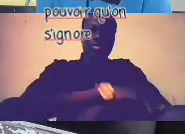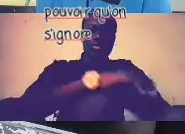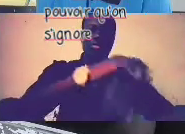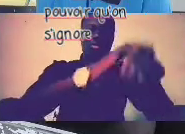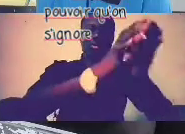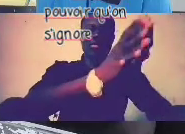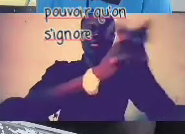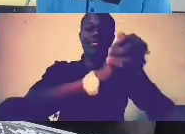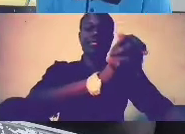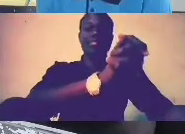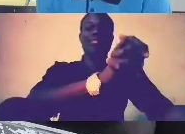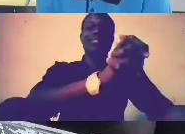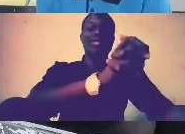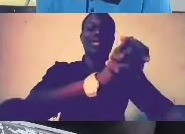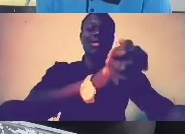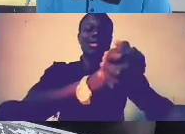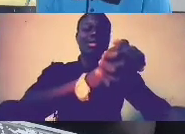Bonjour, bonjour.